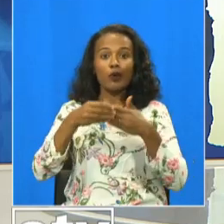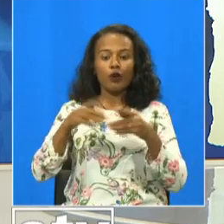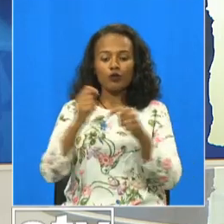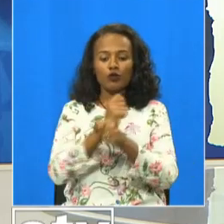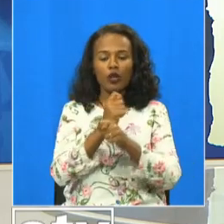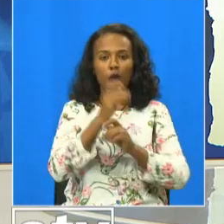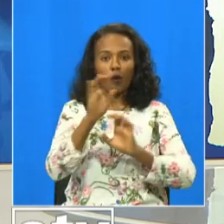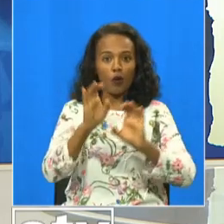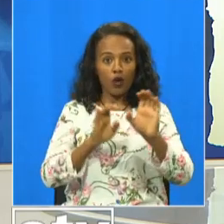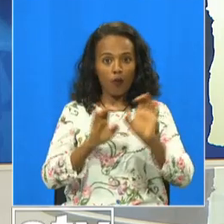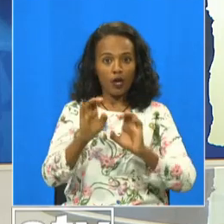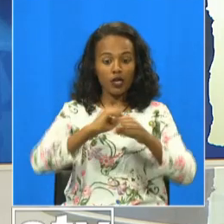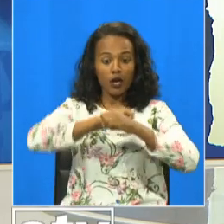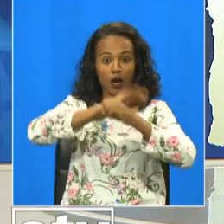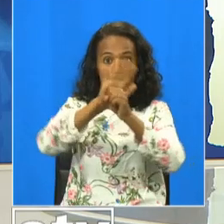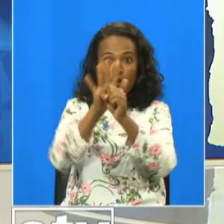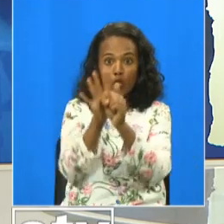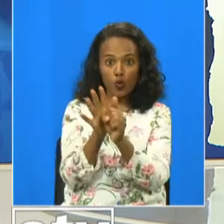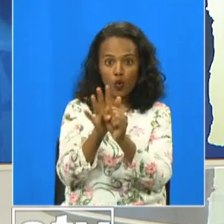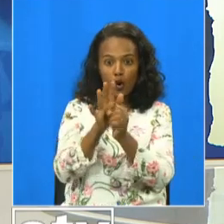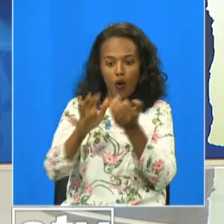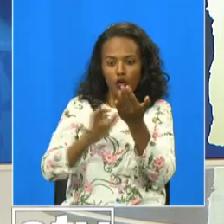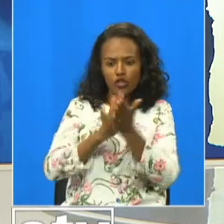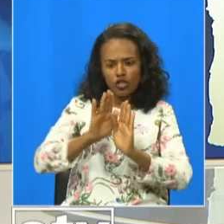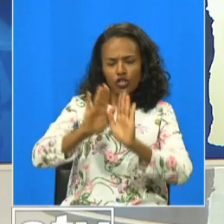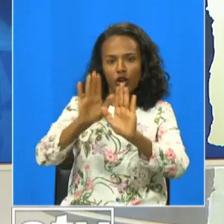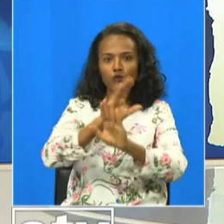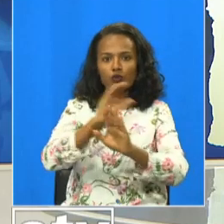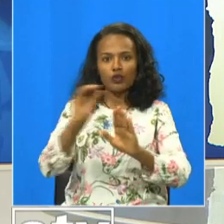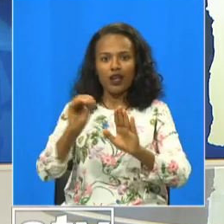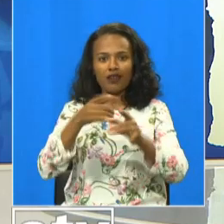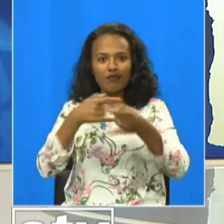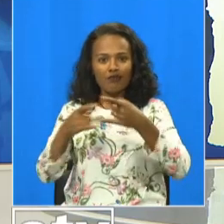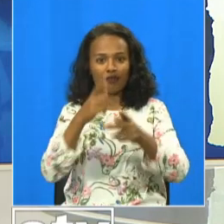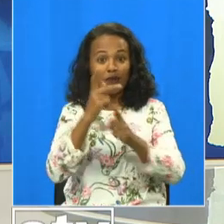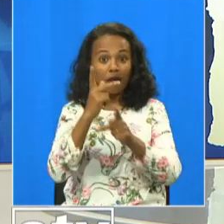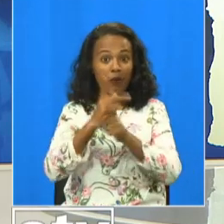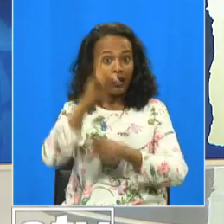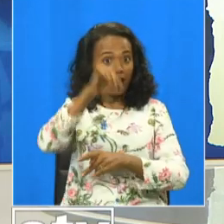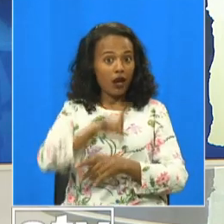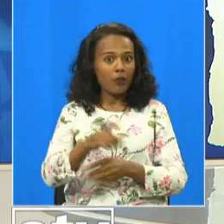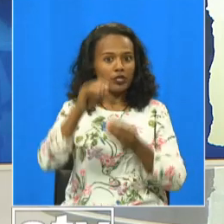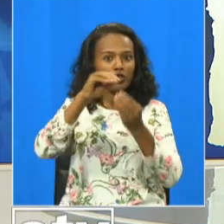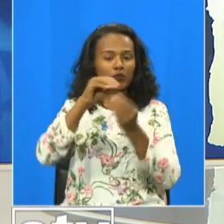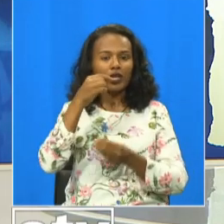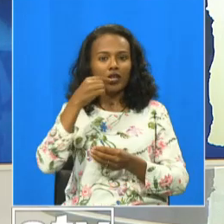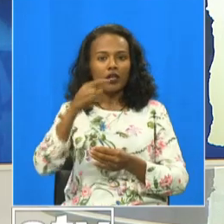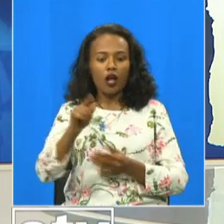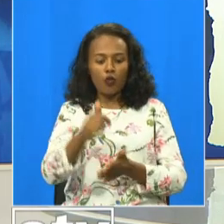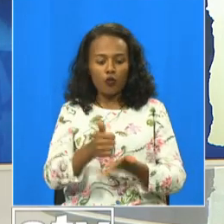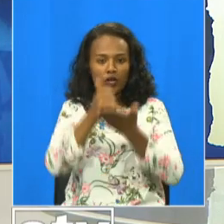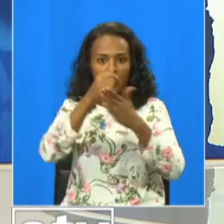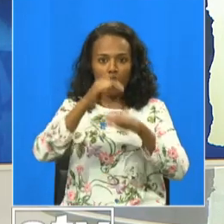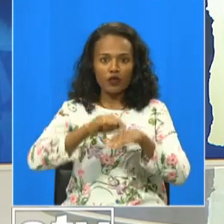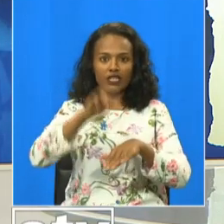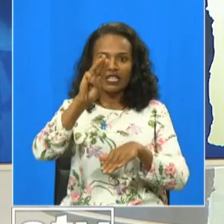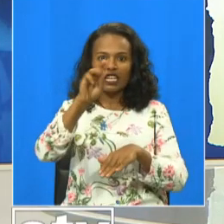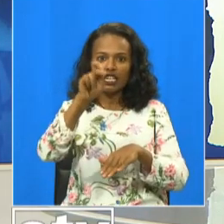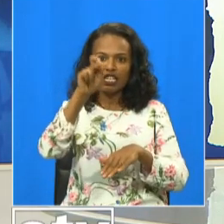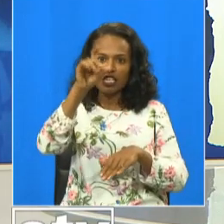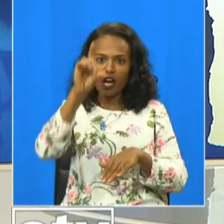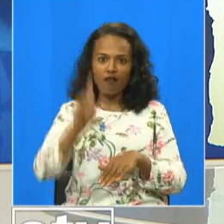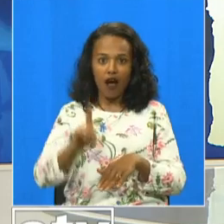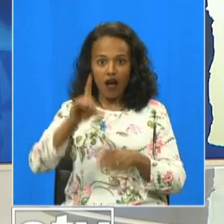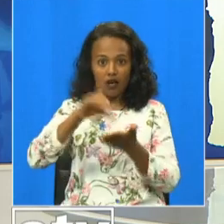ተግባራዊ ለማድረግ ከኮሮና ቫይረስ ወረርሽኝ ራሱንና ወዳጅ ዘመዶቹን መጠበቅ እንዳለበትም ጭምር የተናገሩት በድጋፍ ወቅት የሰንዳፋ በኬ